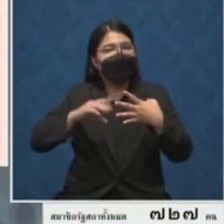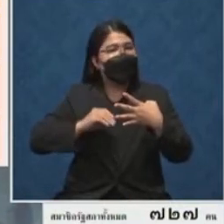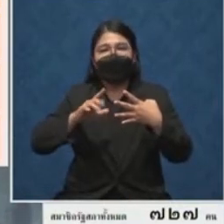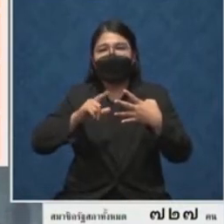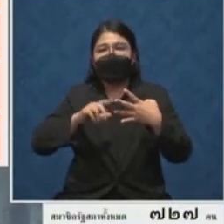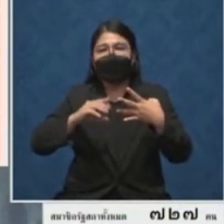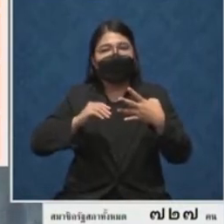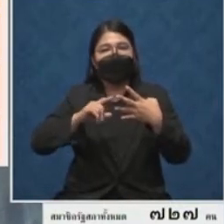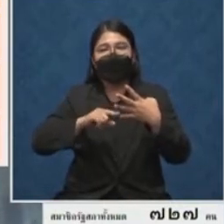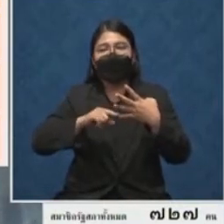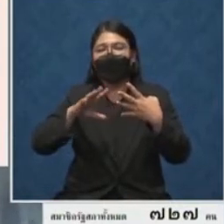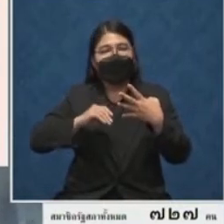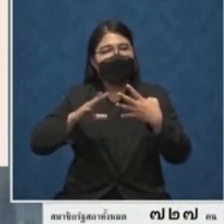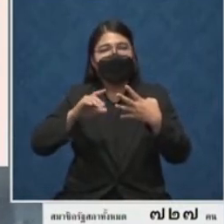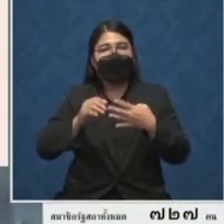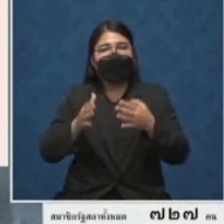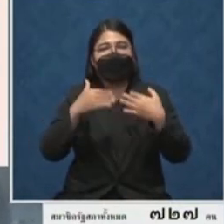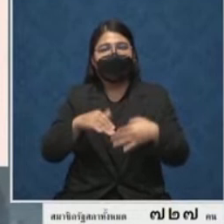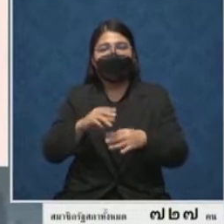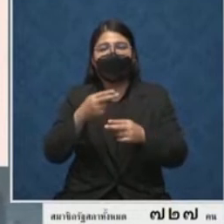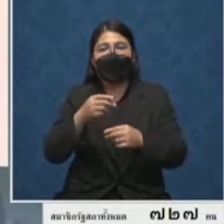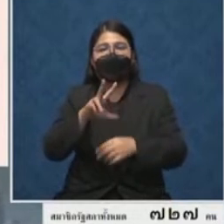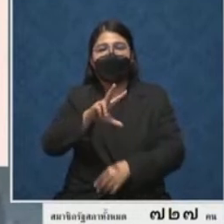322นางผ่องศรีแซ่จึง